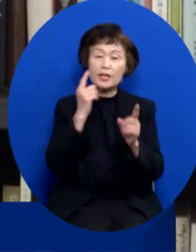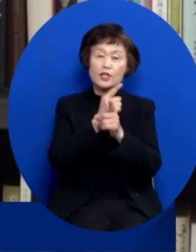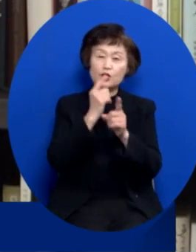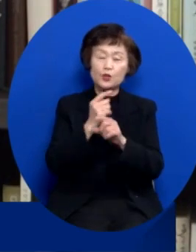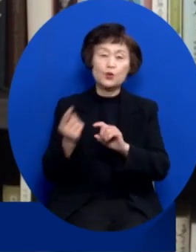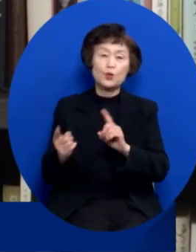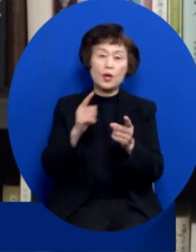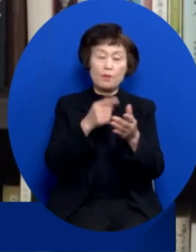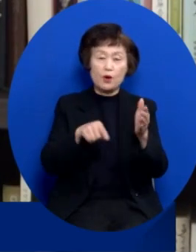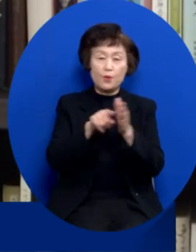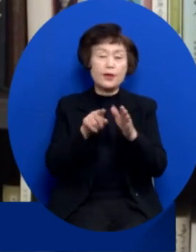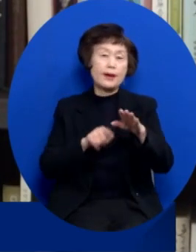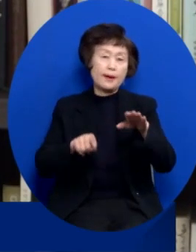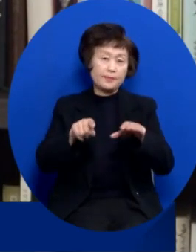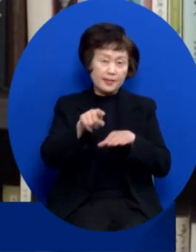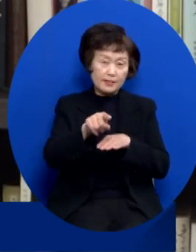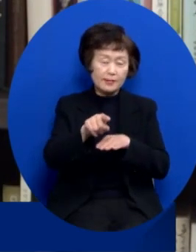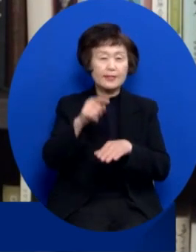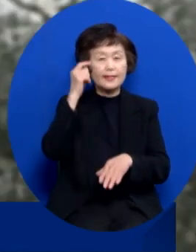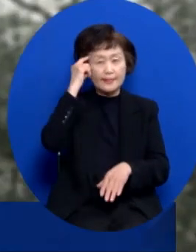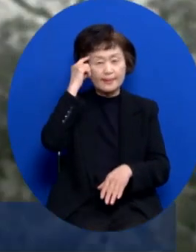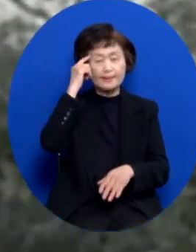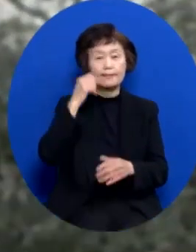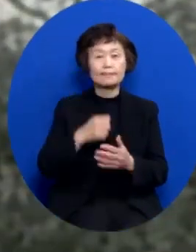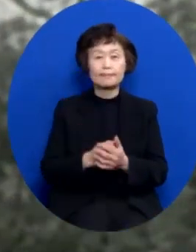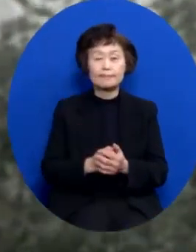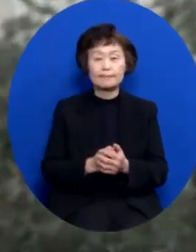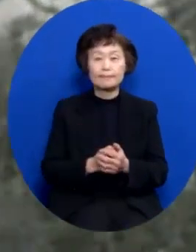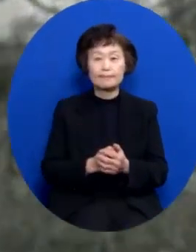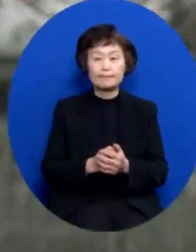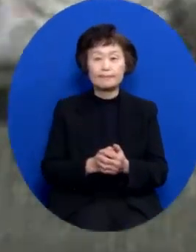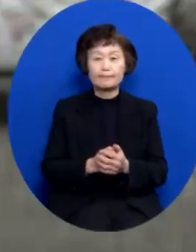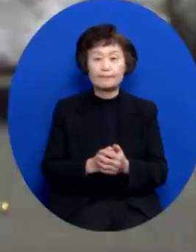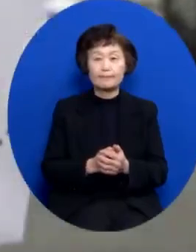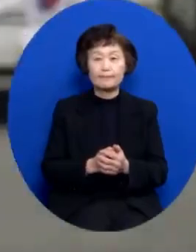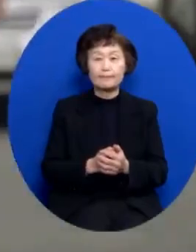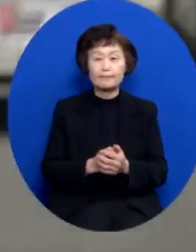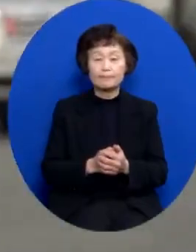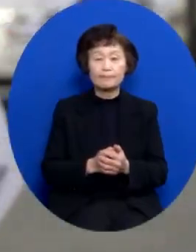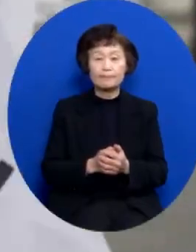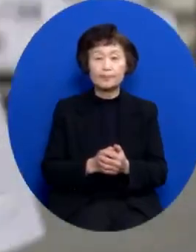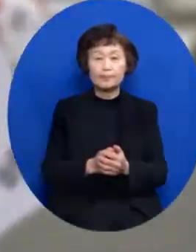위해서 앞장서야 되지 않을까 생각을 합니다. CTS 뉴스 이한승입니다.